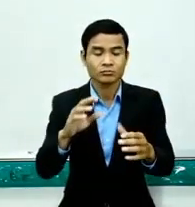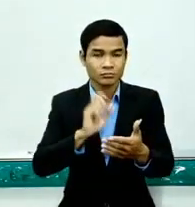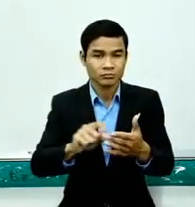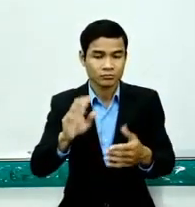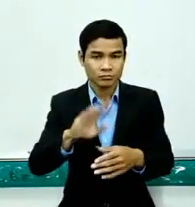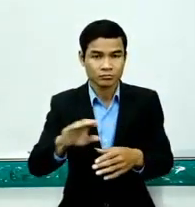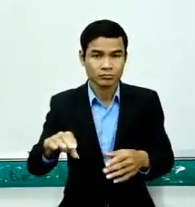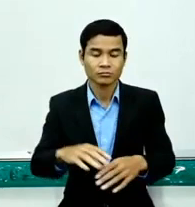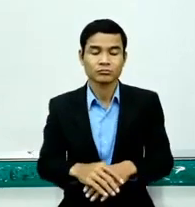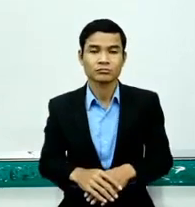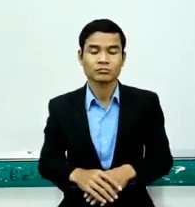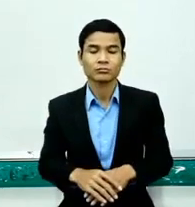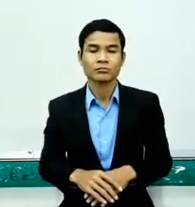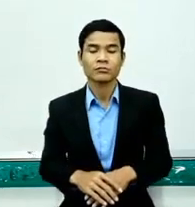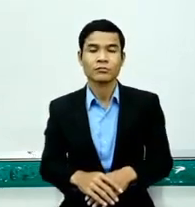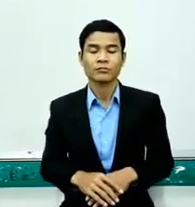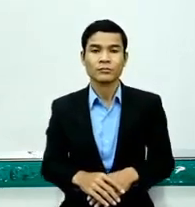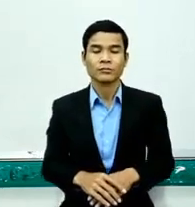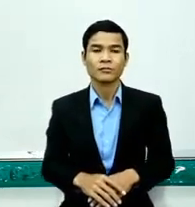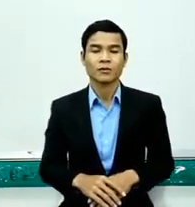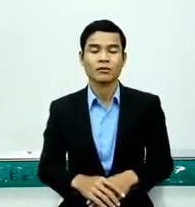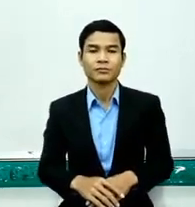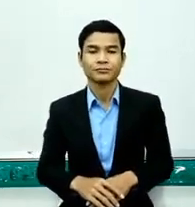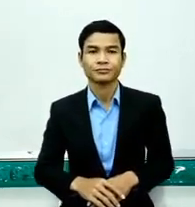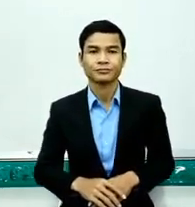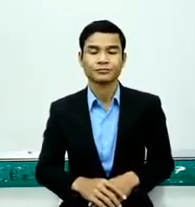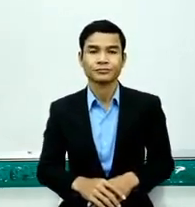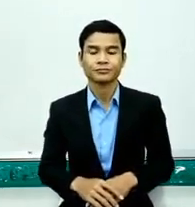xê sẽ đạp bẩn tó.